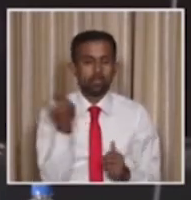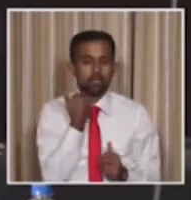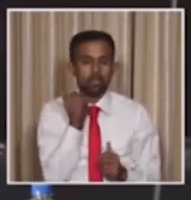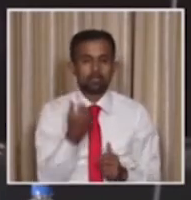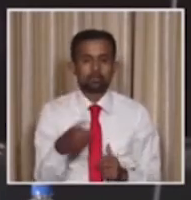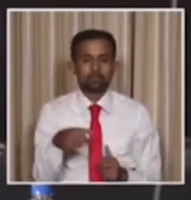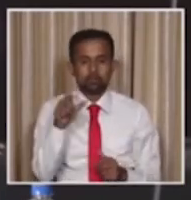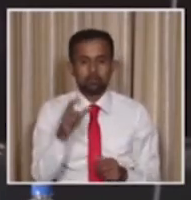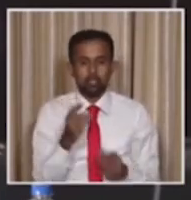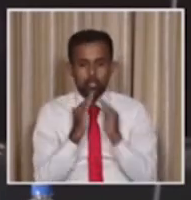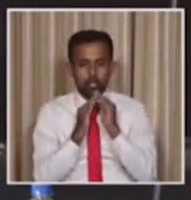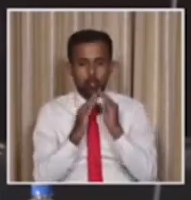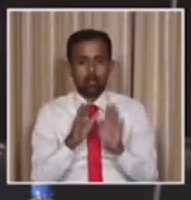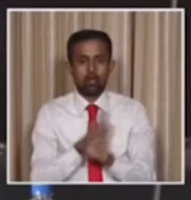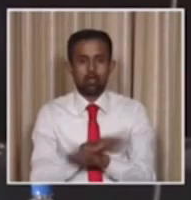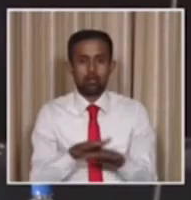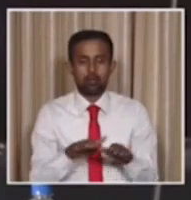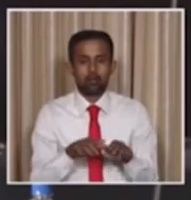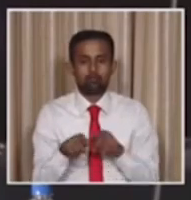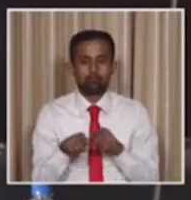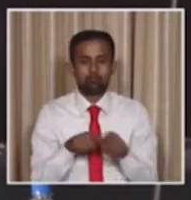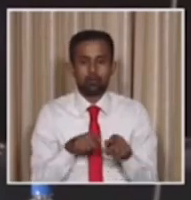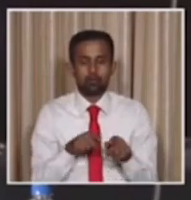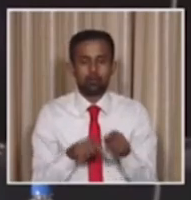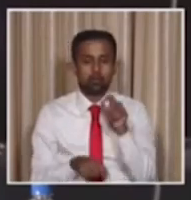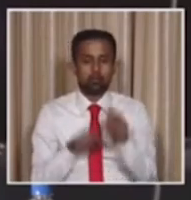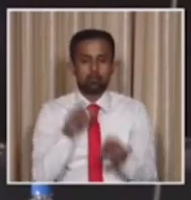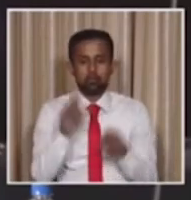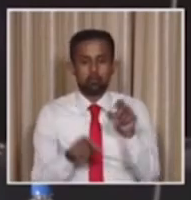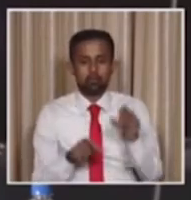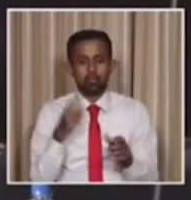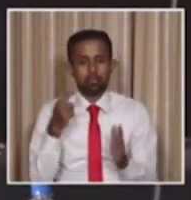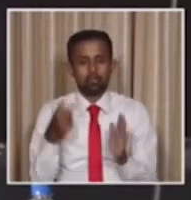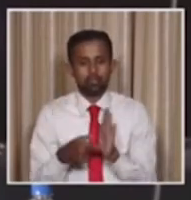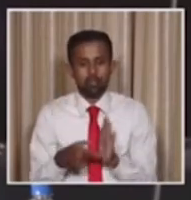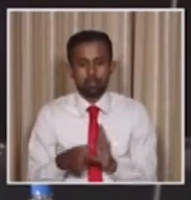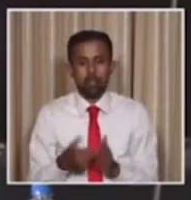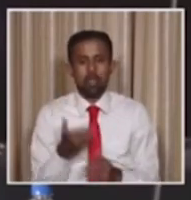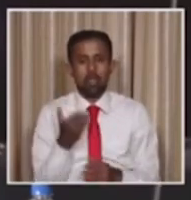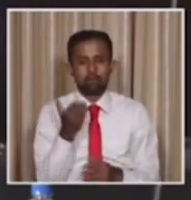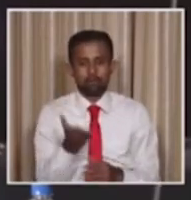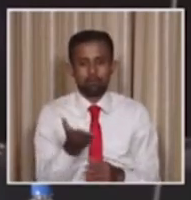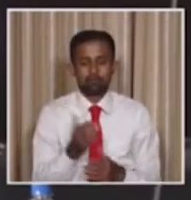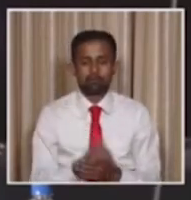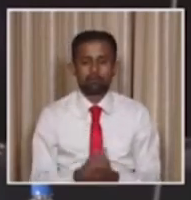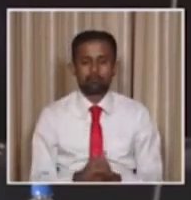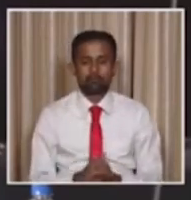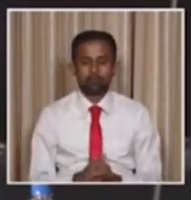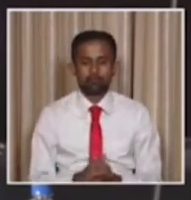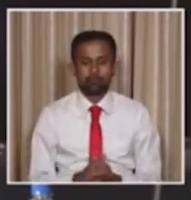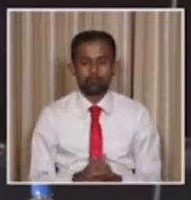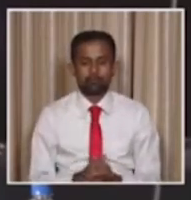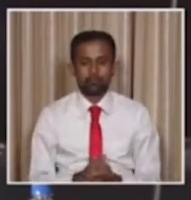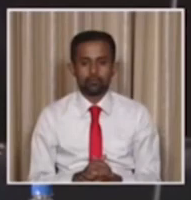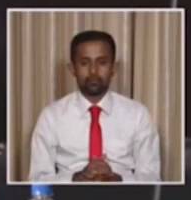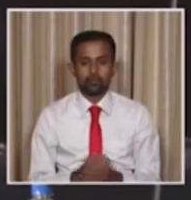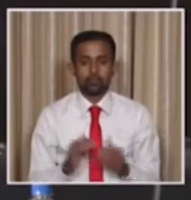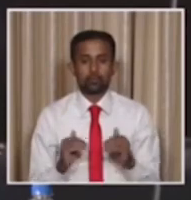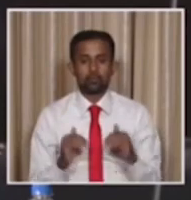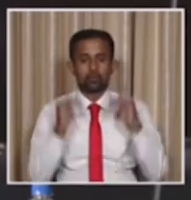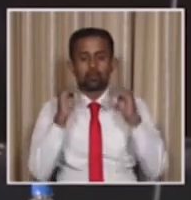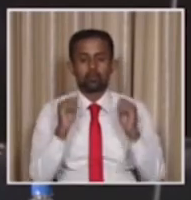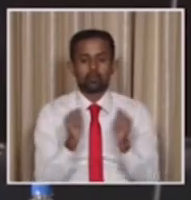ஒரு சூழ்நிலையை உண்டாக்கியிருக்கின்றது. ஆகவே அரசாங்கம் எதிர்காலத்திலே அபிவிருத்தி வேலைகள் செய்யப்படும் பொழுது நிச்சயமாக